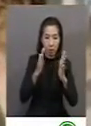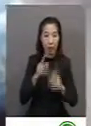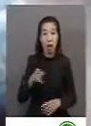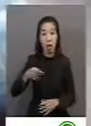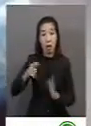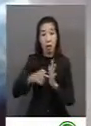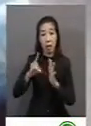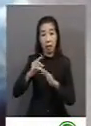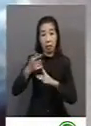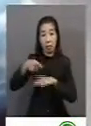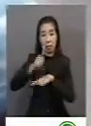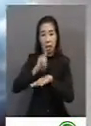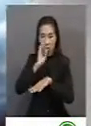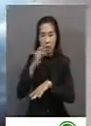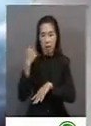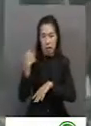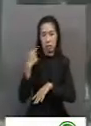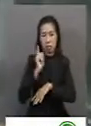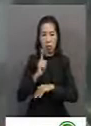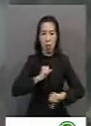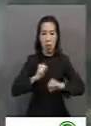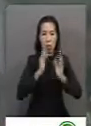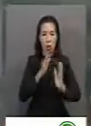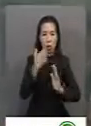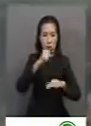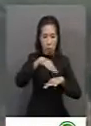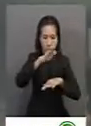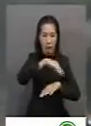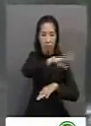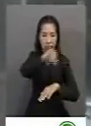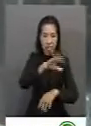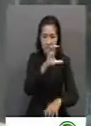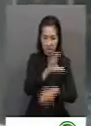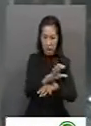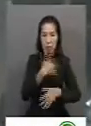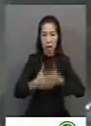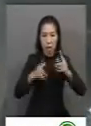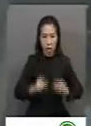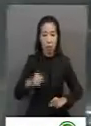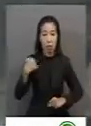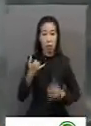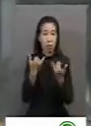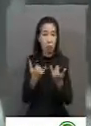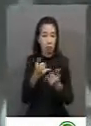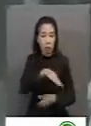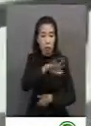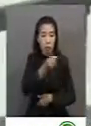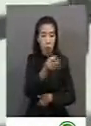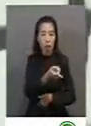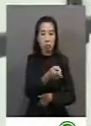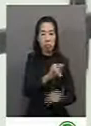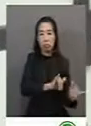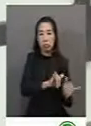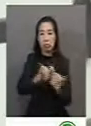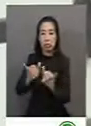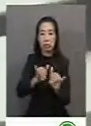เผยด้วยว่ามีเด็กสาวอีกจำนวนนับ10คนที่ถูกบังคับให้ค้าประเวณีเช่นกันเวลานี้ส่วนใหญ่ได้ย้ายออกไปอยู่ใน